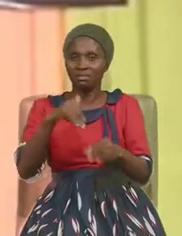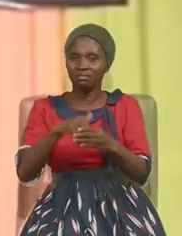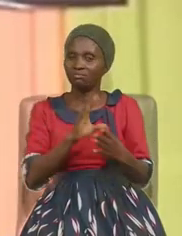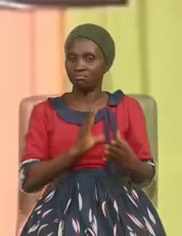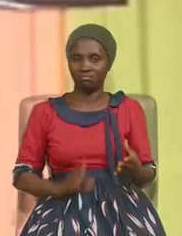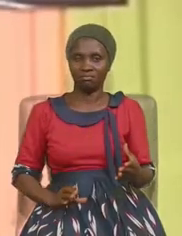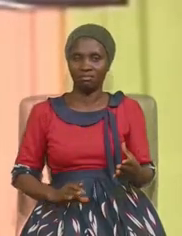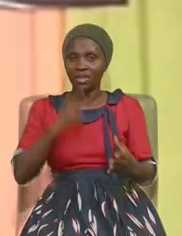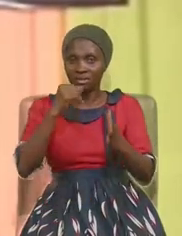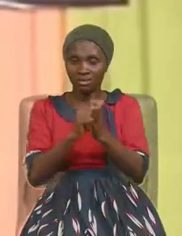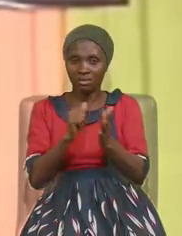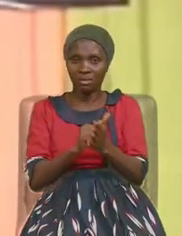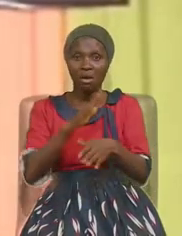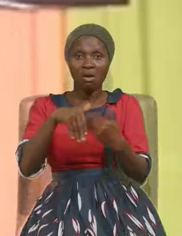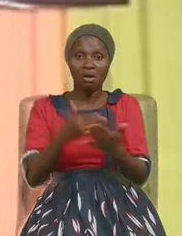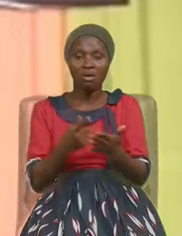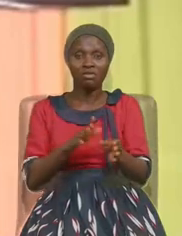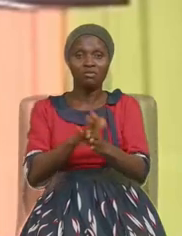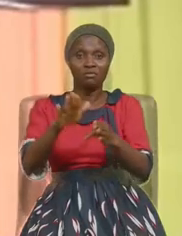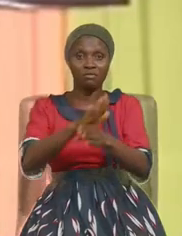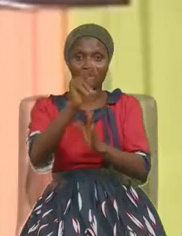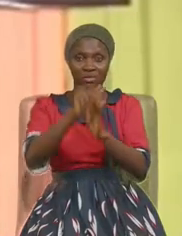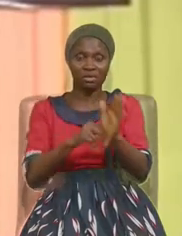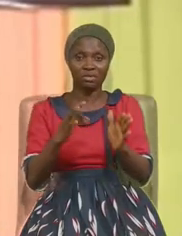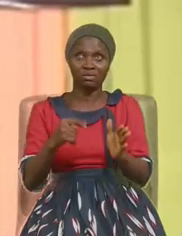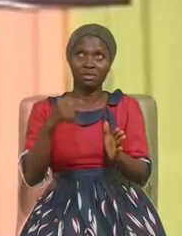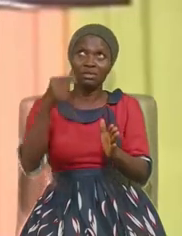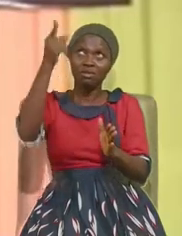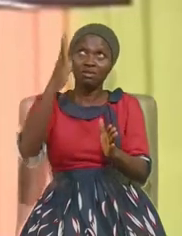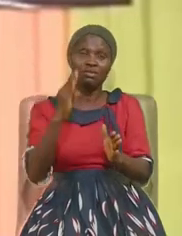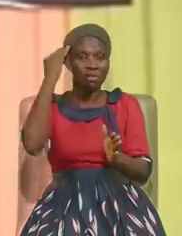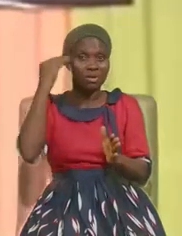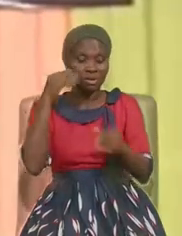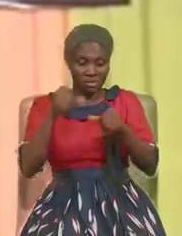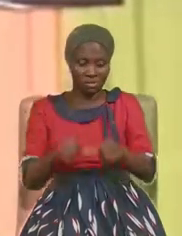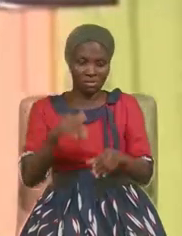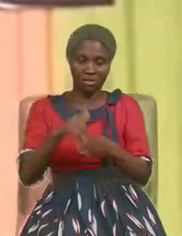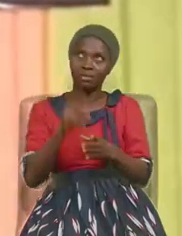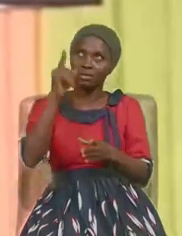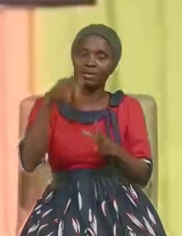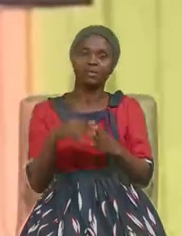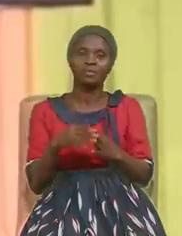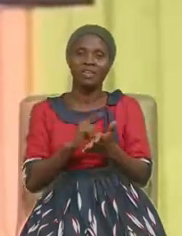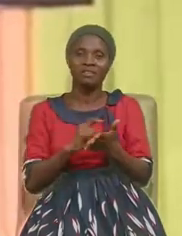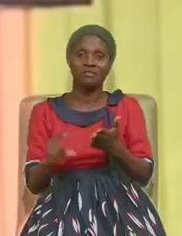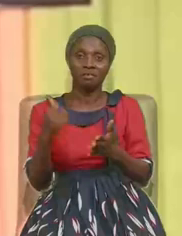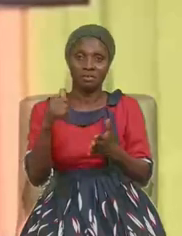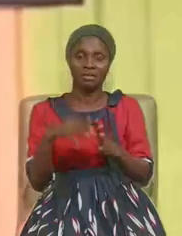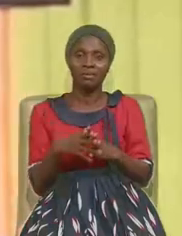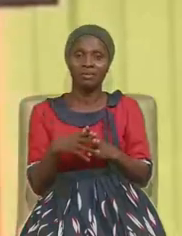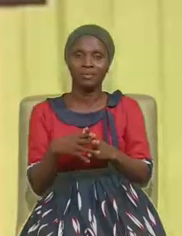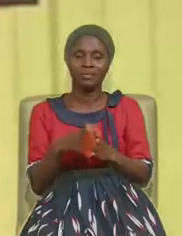et de toute la plénitude de la divinité repose en lui. Verset 10, il nous dit, vous avez